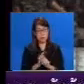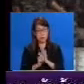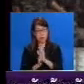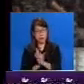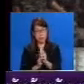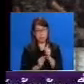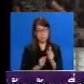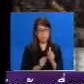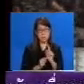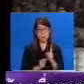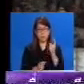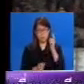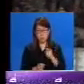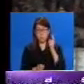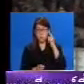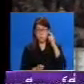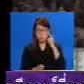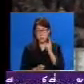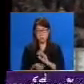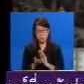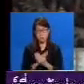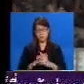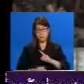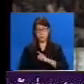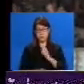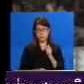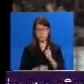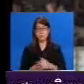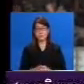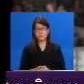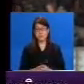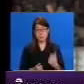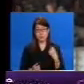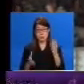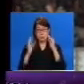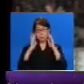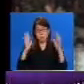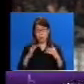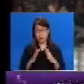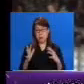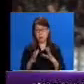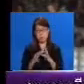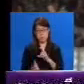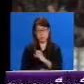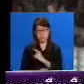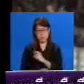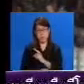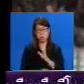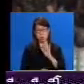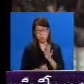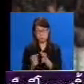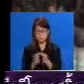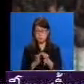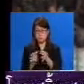เนี่ยครับมันจะสามารถเอาไปประยุกต์ใช้ได้เยอะขึ้นครับโดยเฉพาะหลักของศาสนาที่เขาเอามาอธิบาย